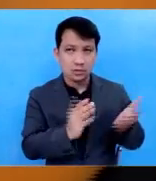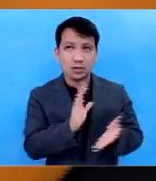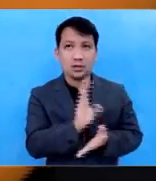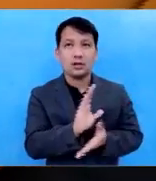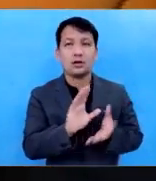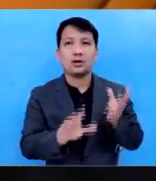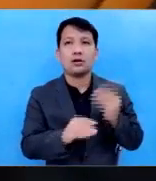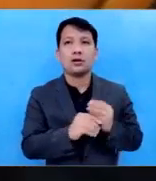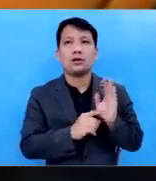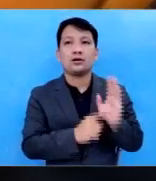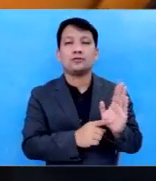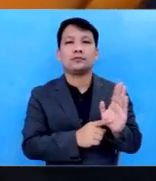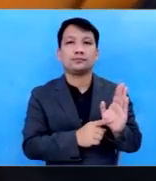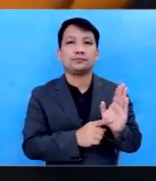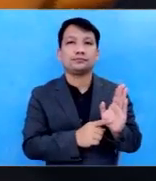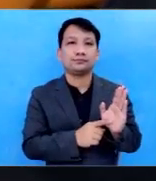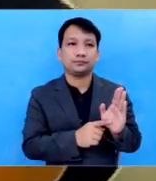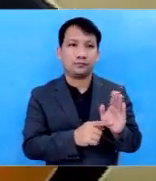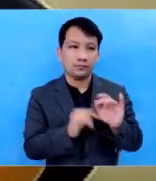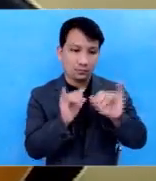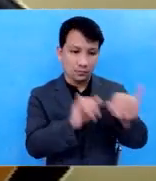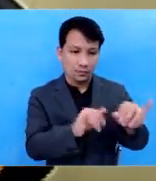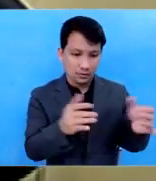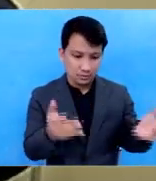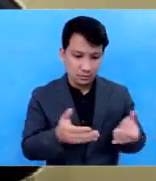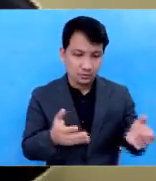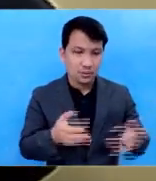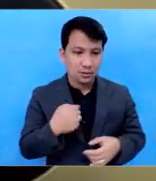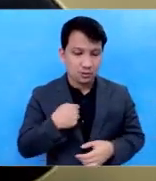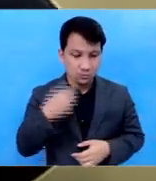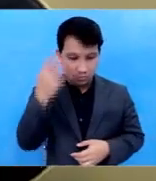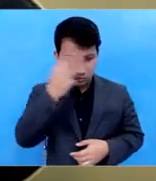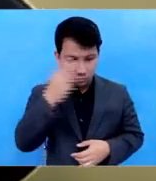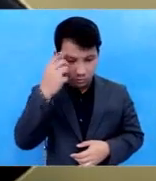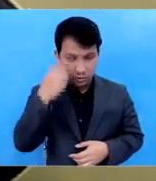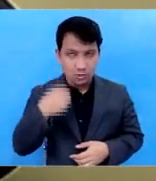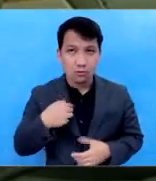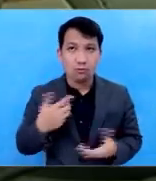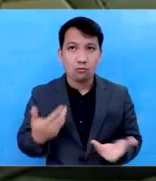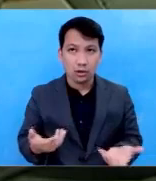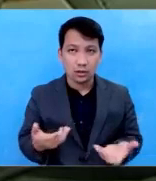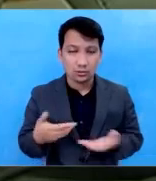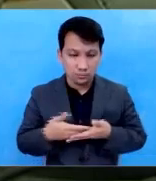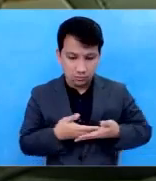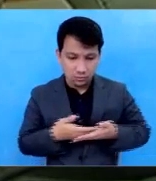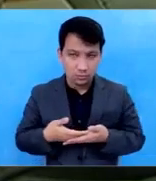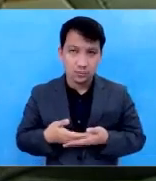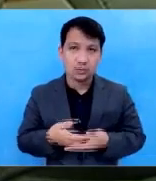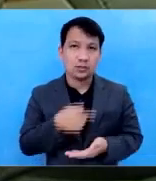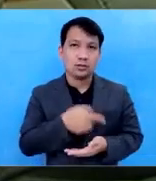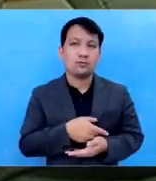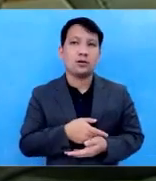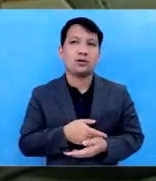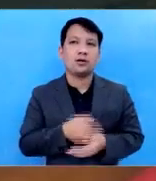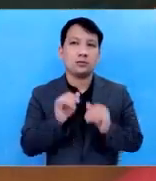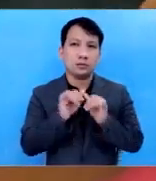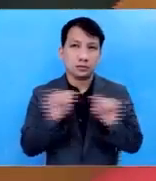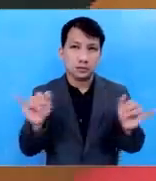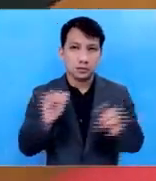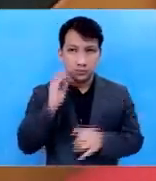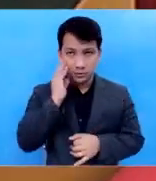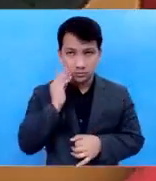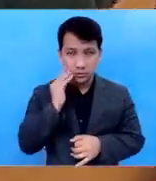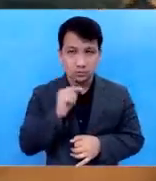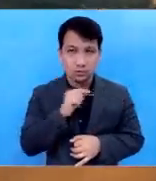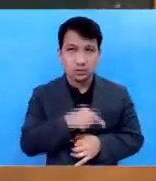Kaya po nagpa-admit po kami dito. Nag-alala po kami kasi po wala na po baby. Halos ganito rin ang naranasan ng anak